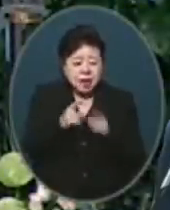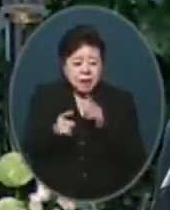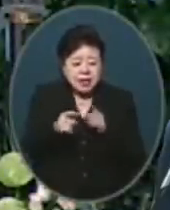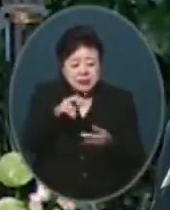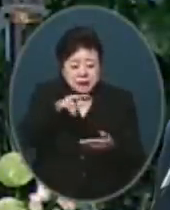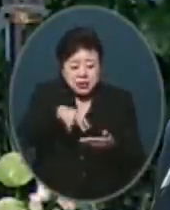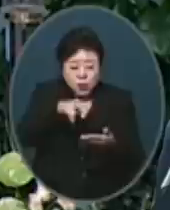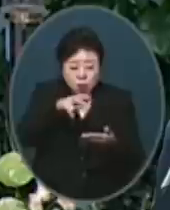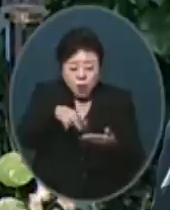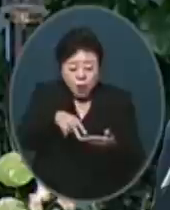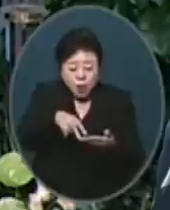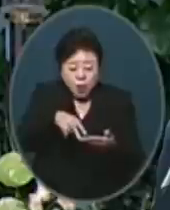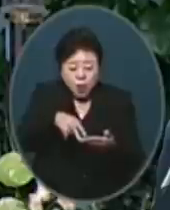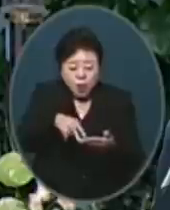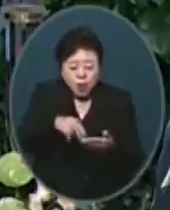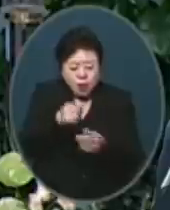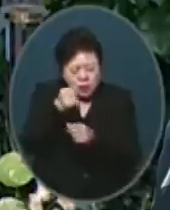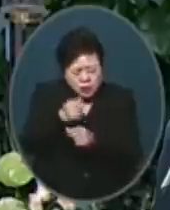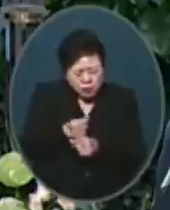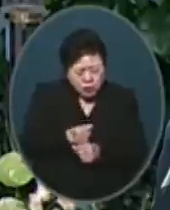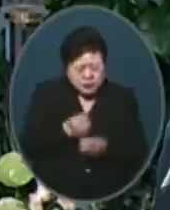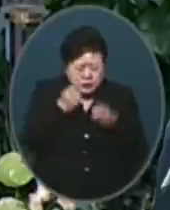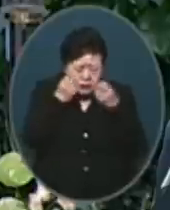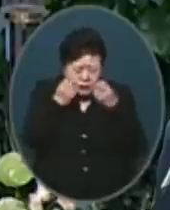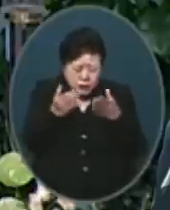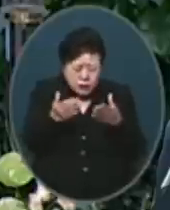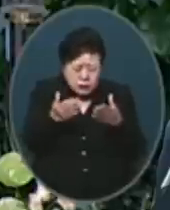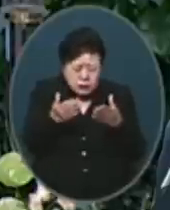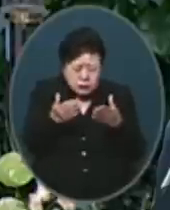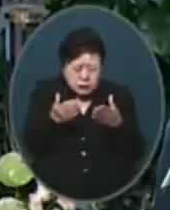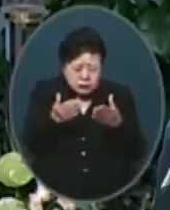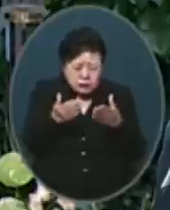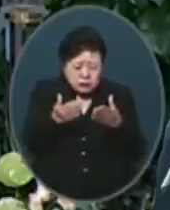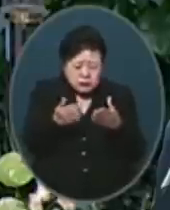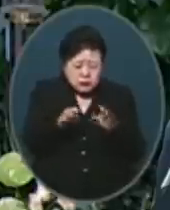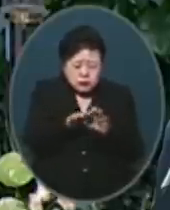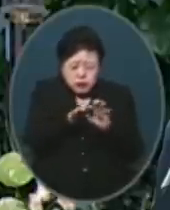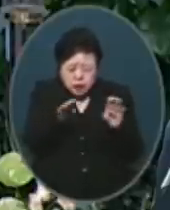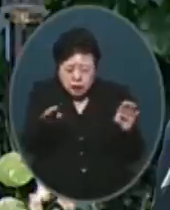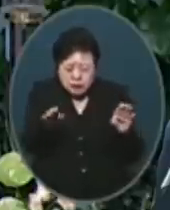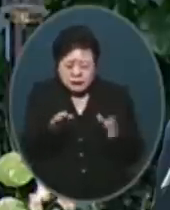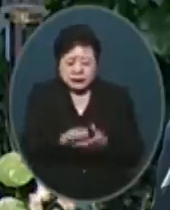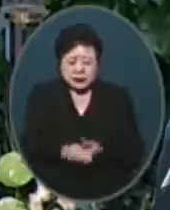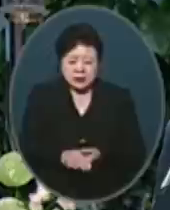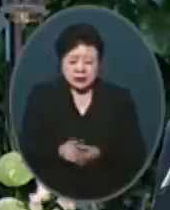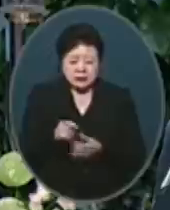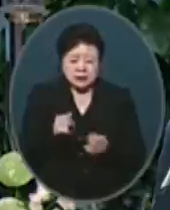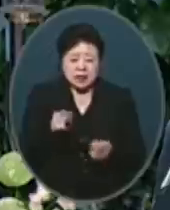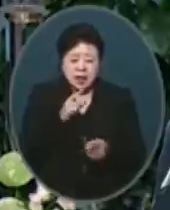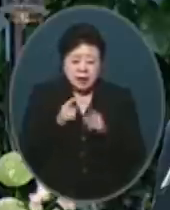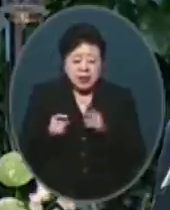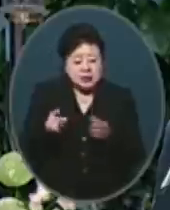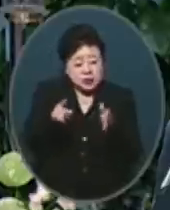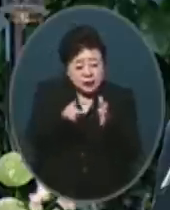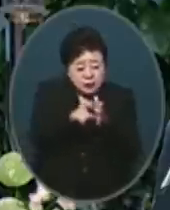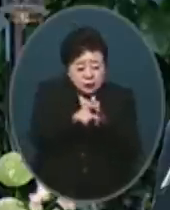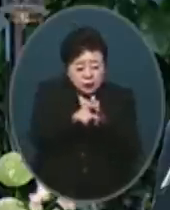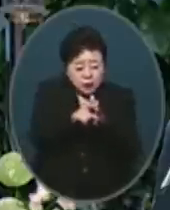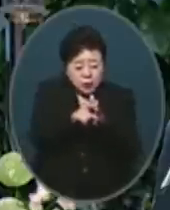말씀을 읽고 연구하면서 새로운 눈이 열리게 되었습니다. 그들은 말씀과